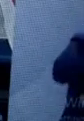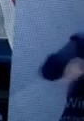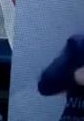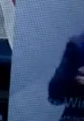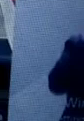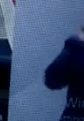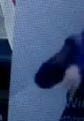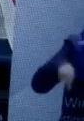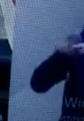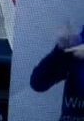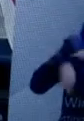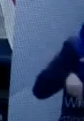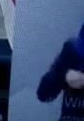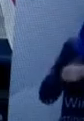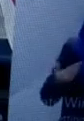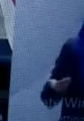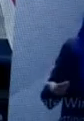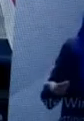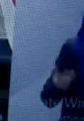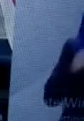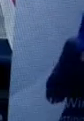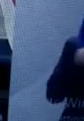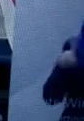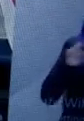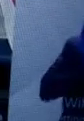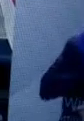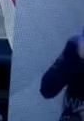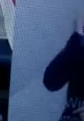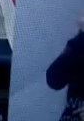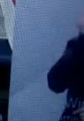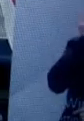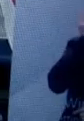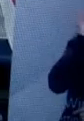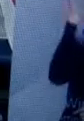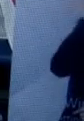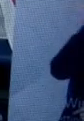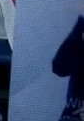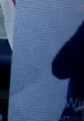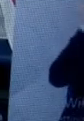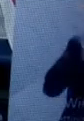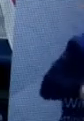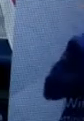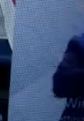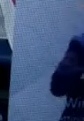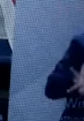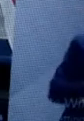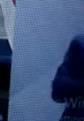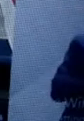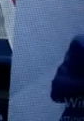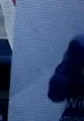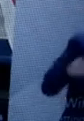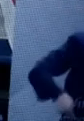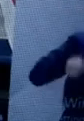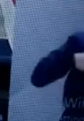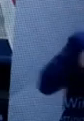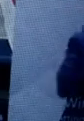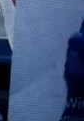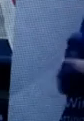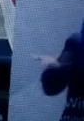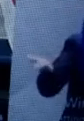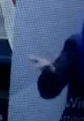Ini tak boleh. Namun, saya sedar kerajaan tidak boleh mengawal kehidupan saudara-saudari buat